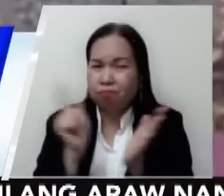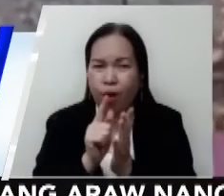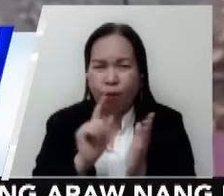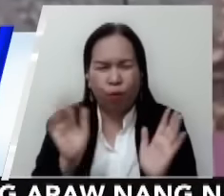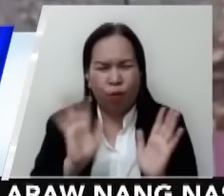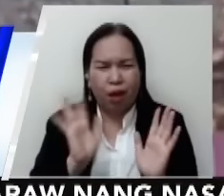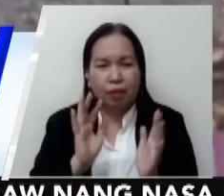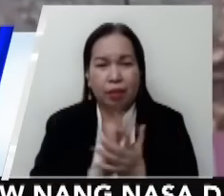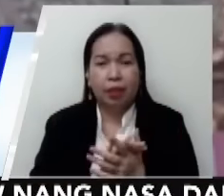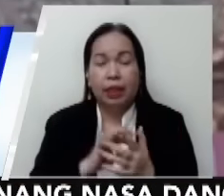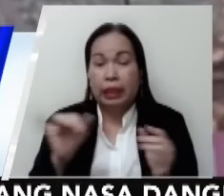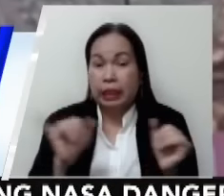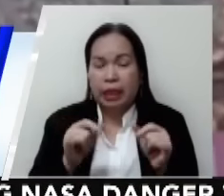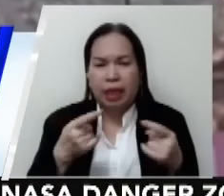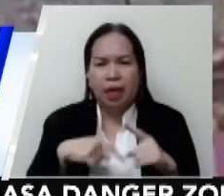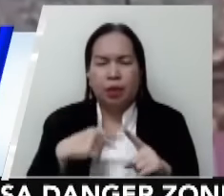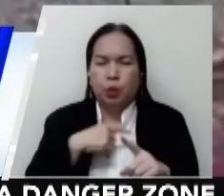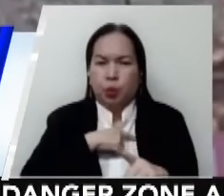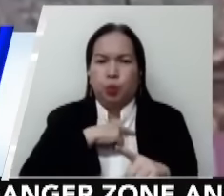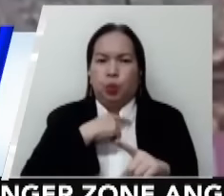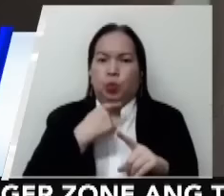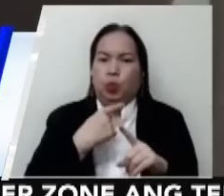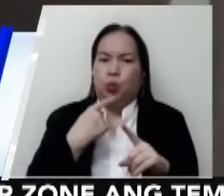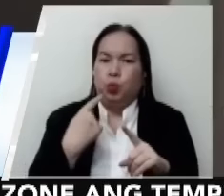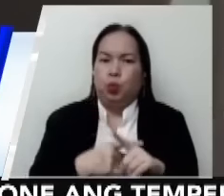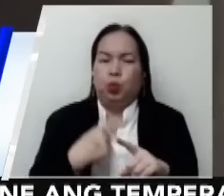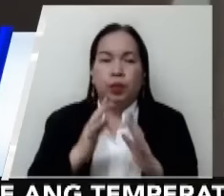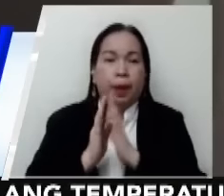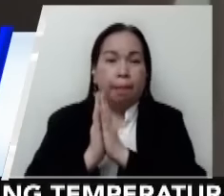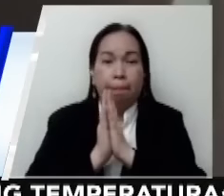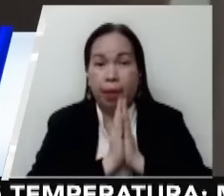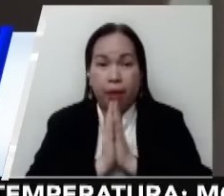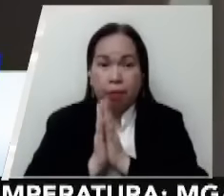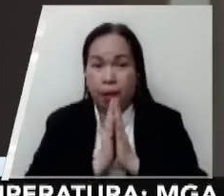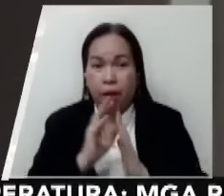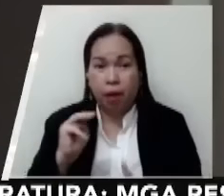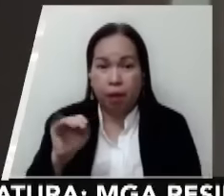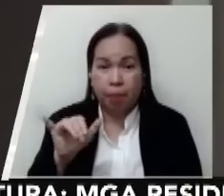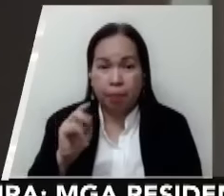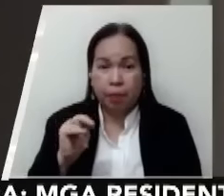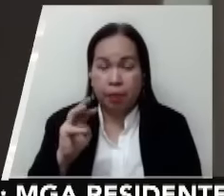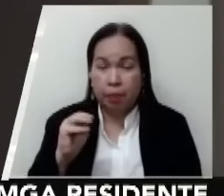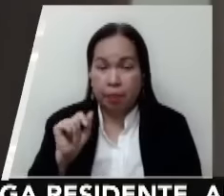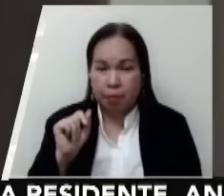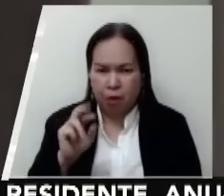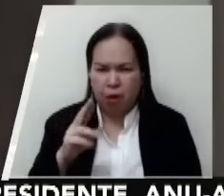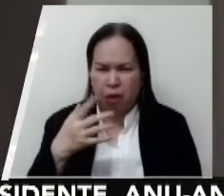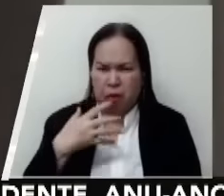Record-breaking naman ang init ngayong Abril sa Myanmar. Para sa GMA Integrated